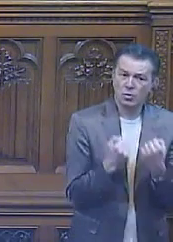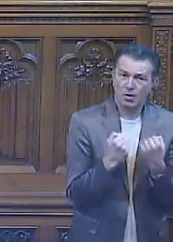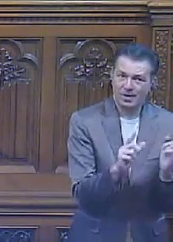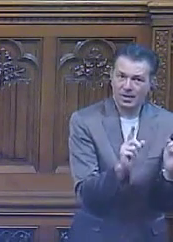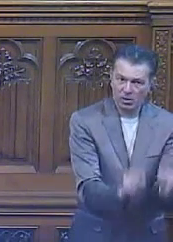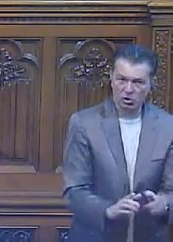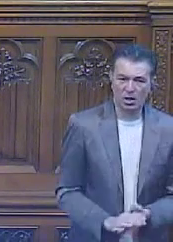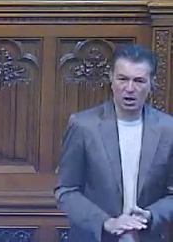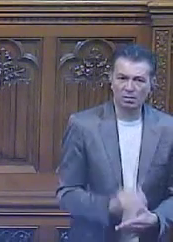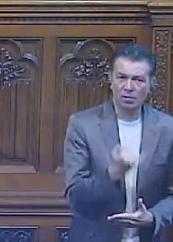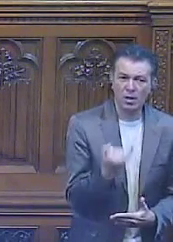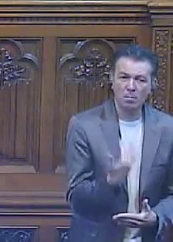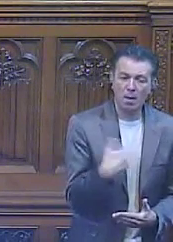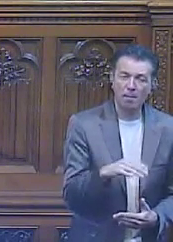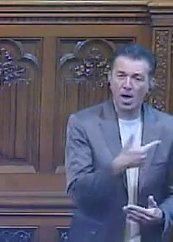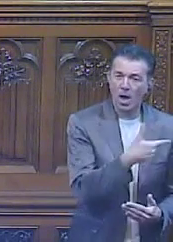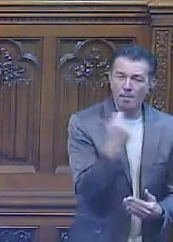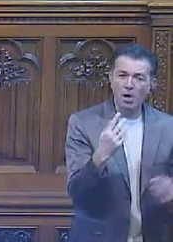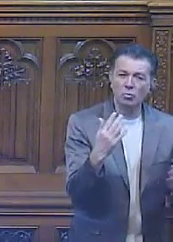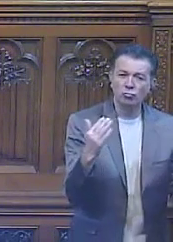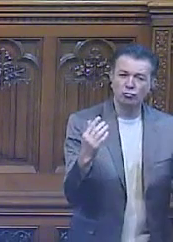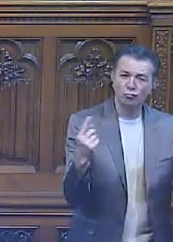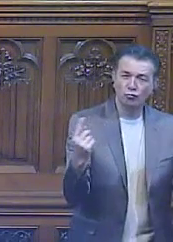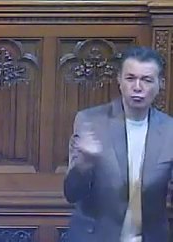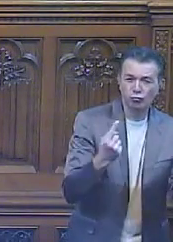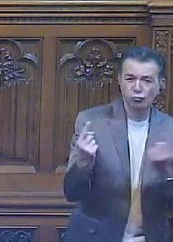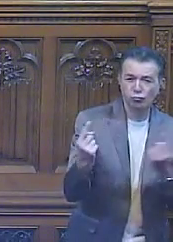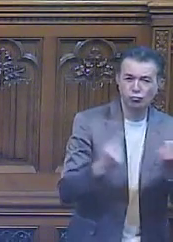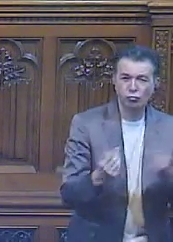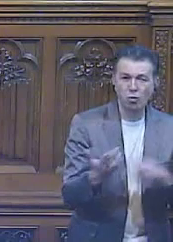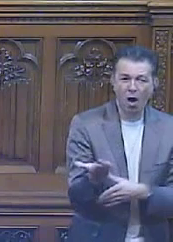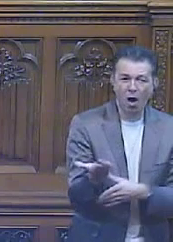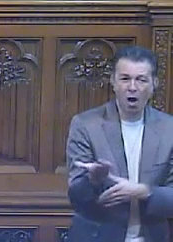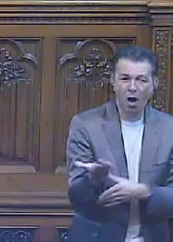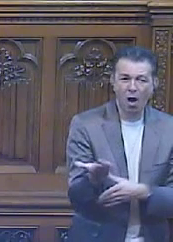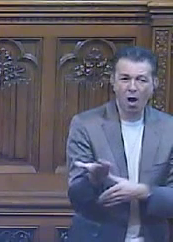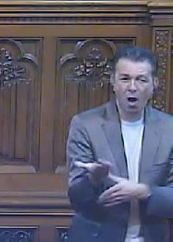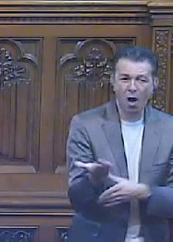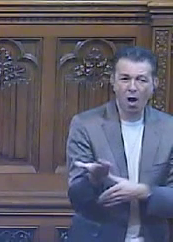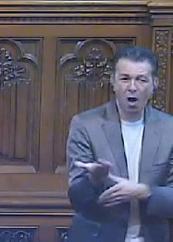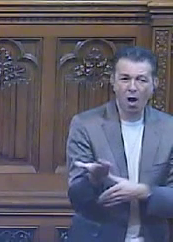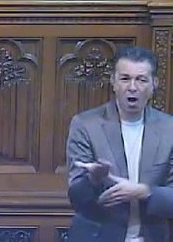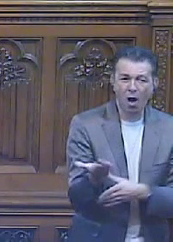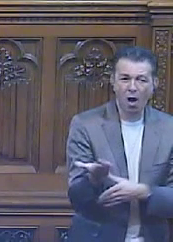sicherzustellen, wenn immer mehr Menschen zuwandern? Die Armut wird weiter steigen, die